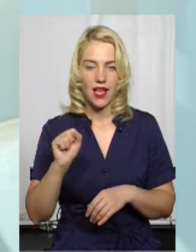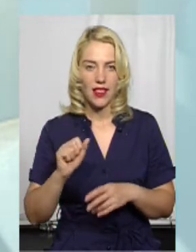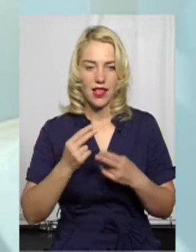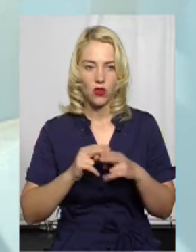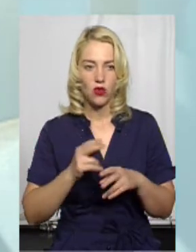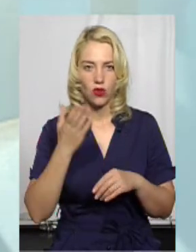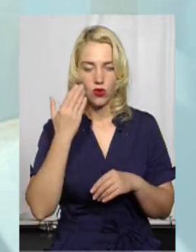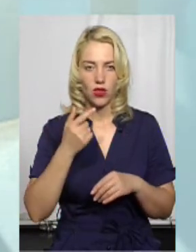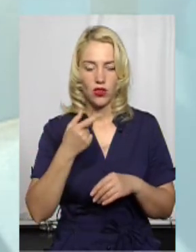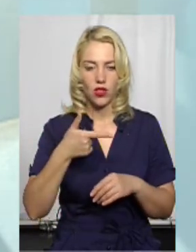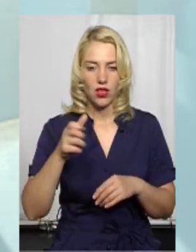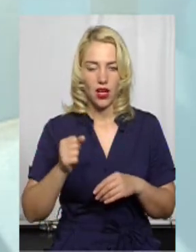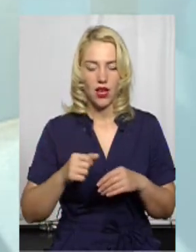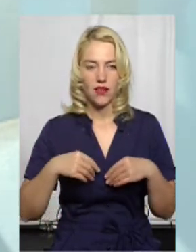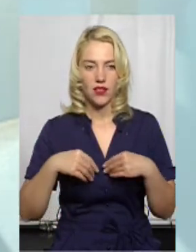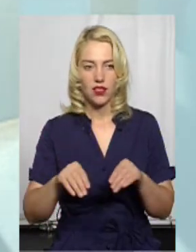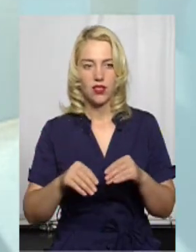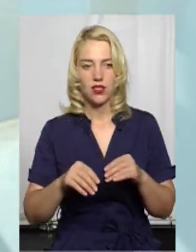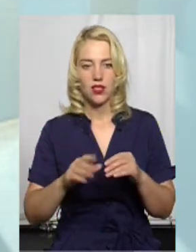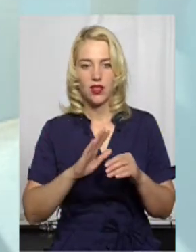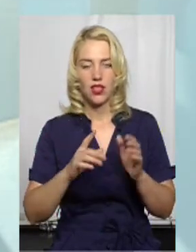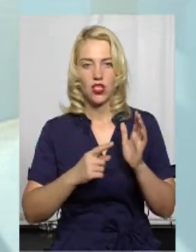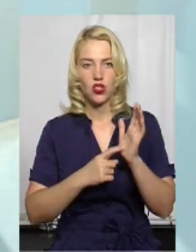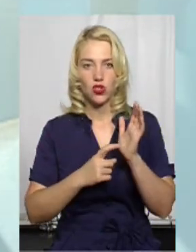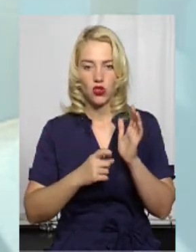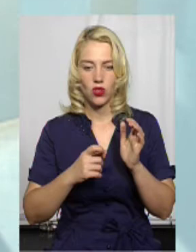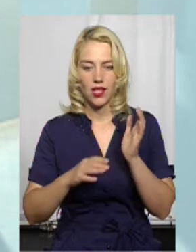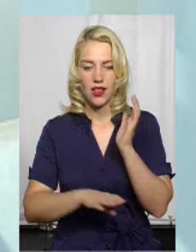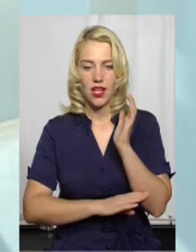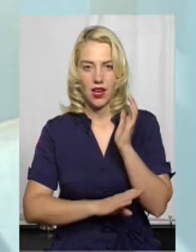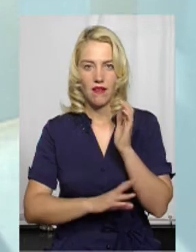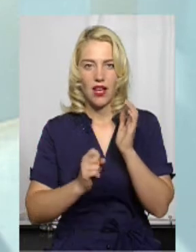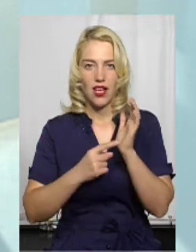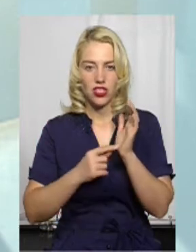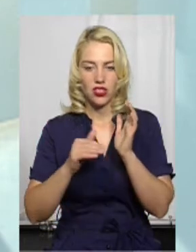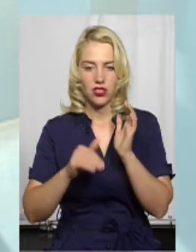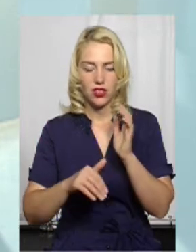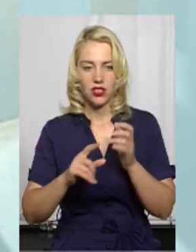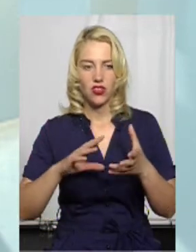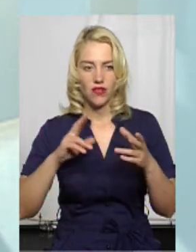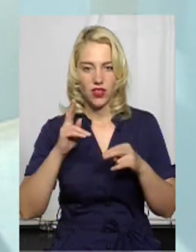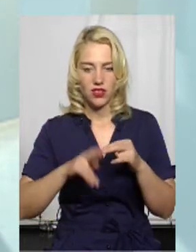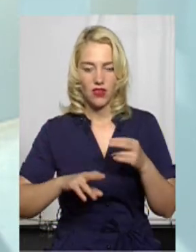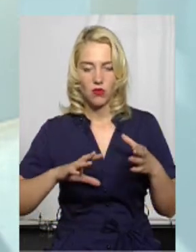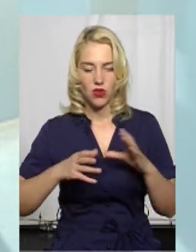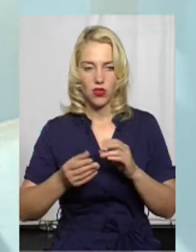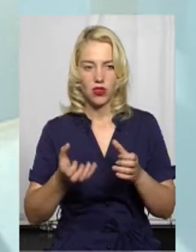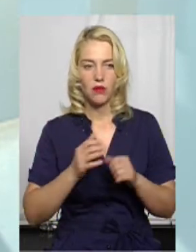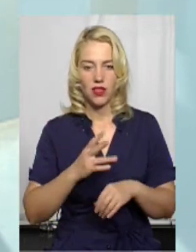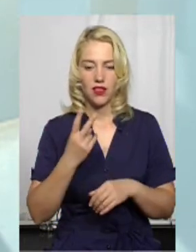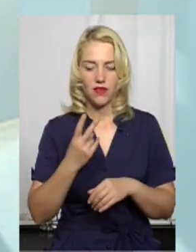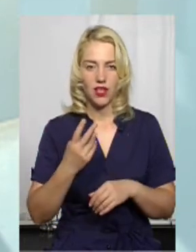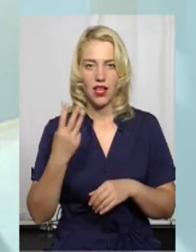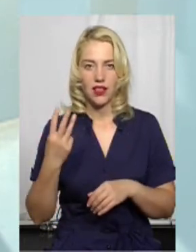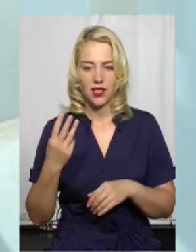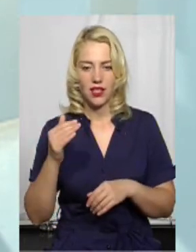на гектарі висаджується не 600 дерев, а 6 тисяч, 5-6 тисяч, і в кінцевому результаті отримуємо не 2-3 тони